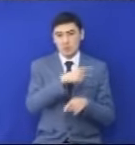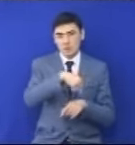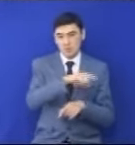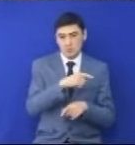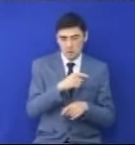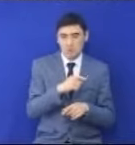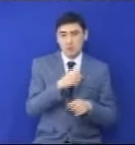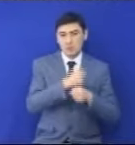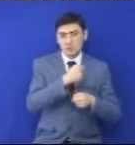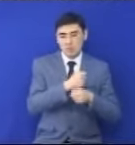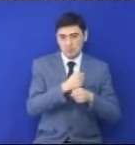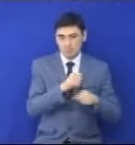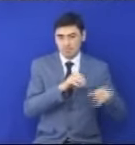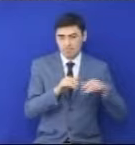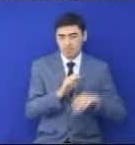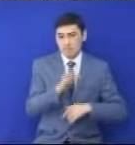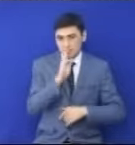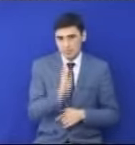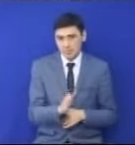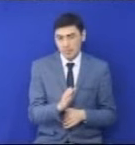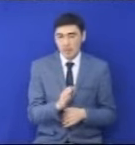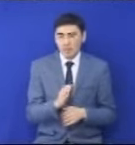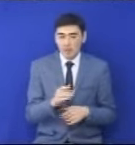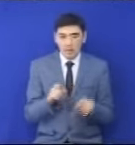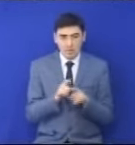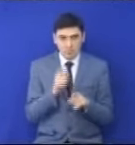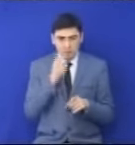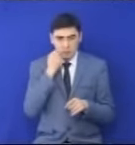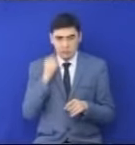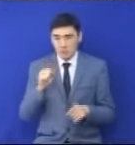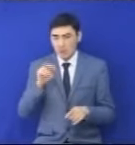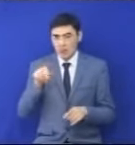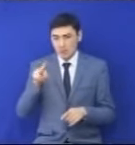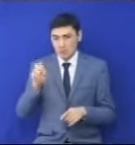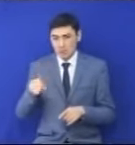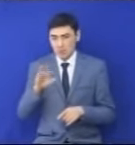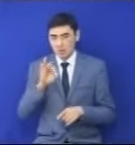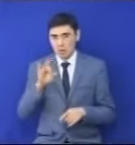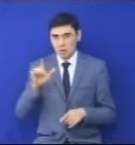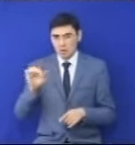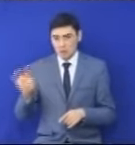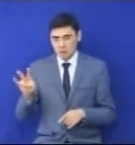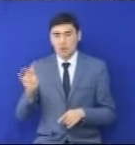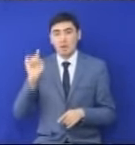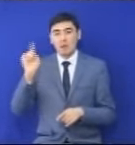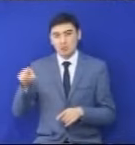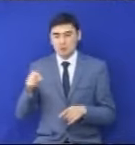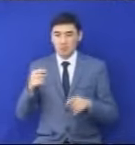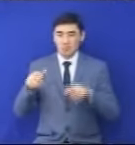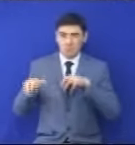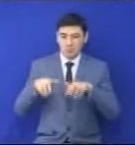өздеріне алды. Осындай мүмкіндігі бізде әділет органдарында жемқорлық